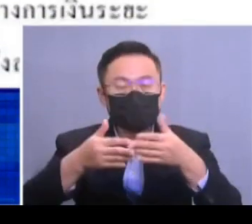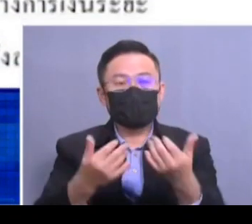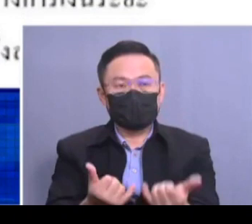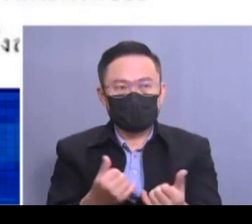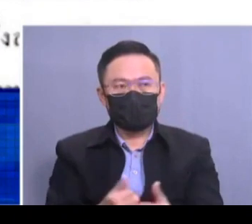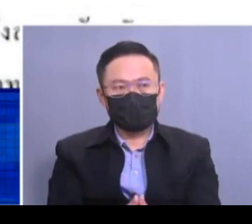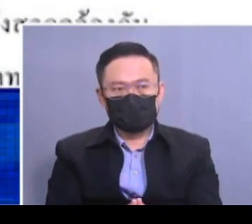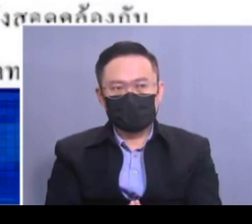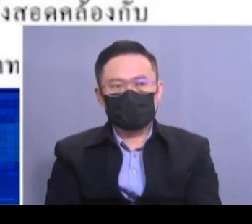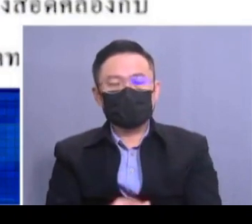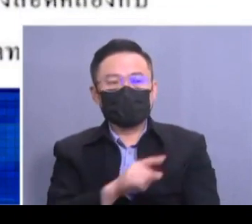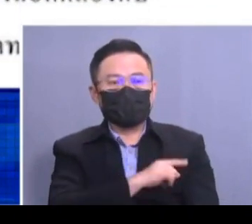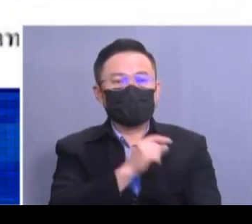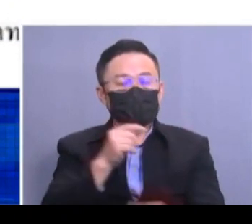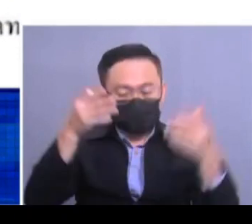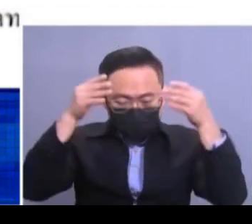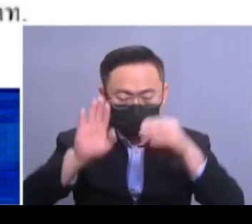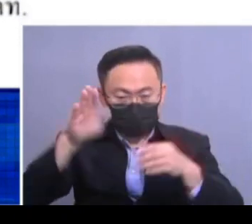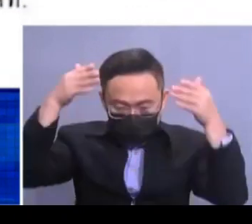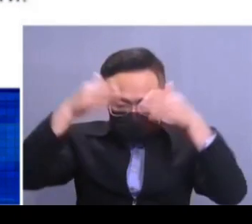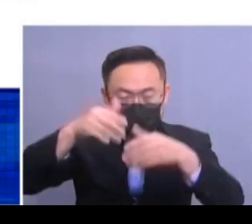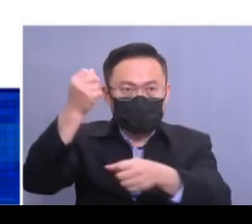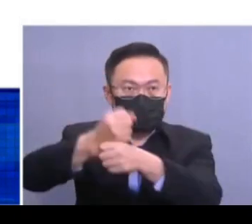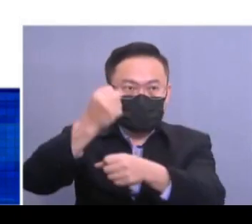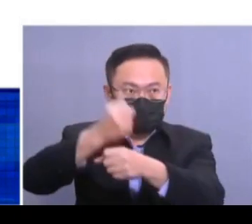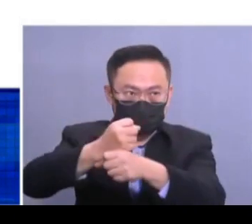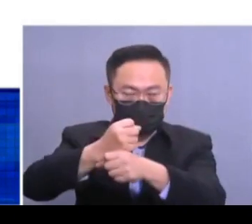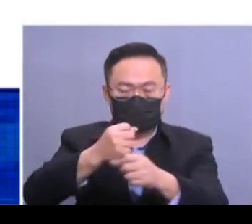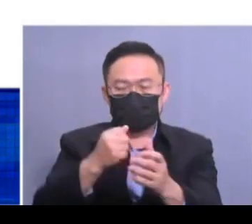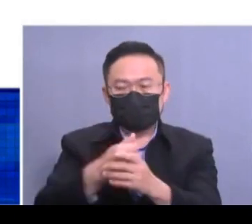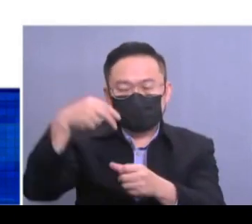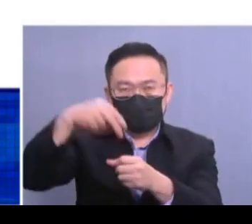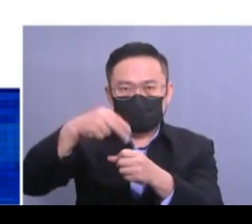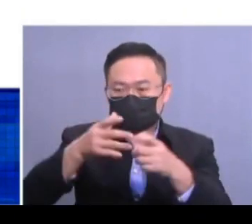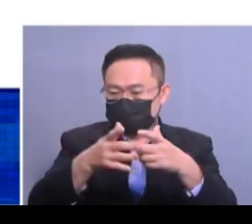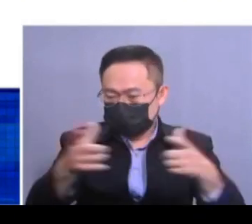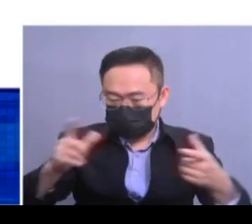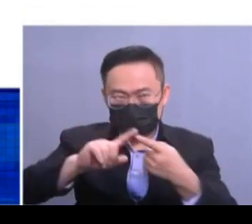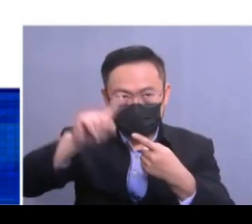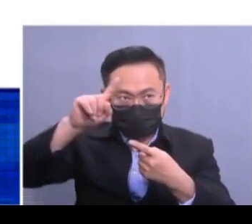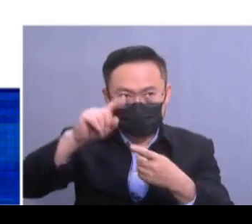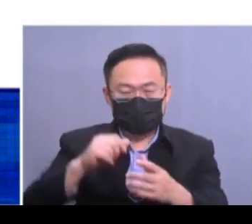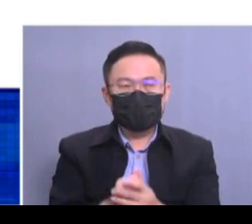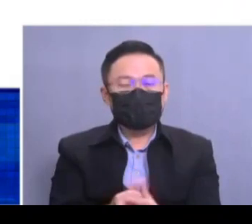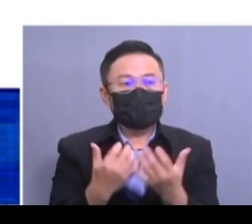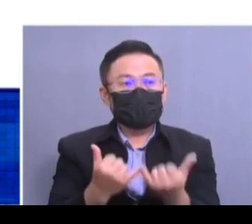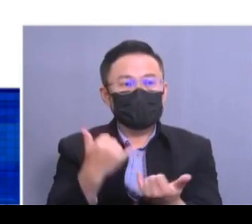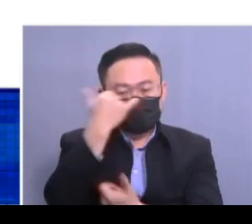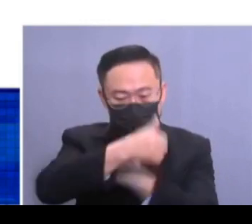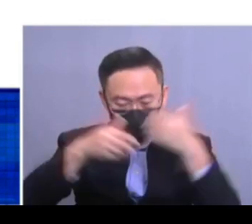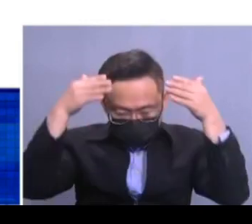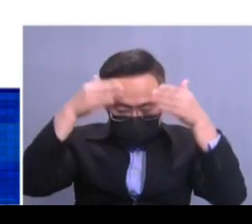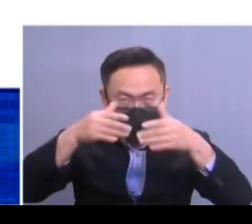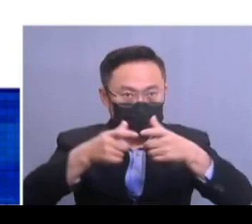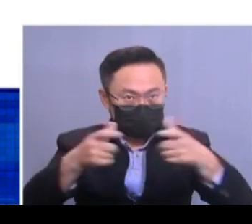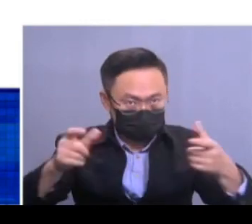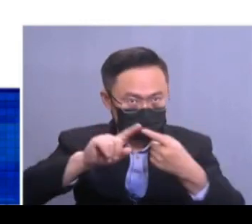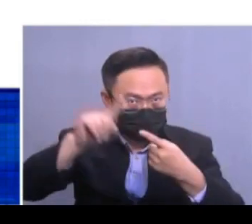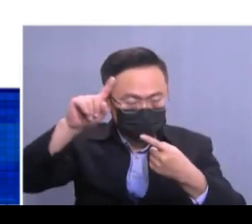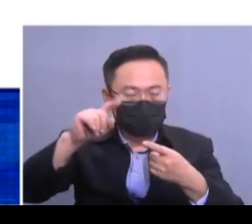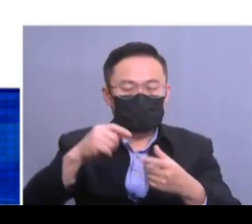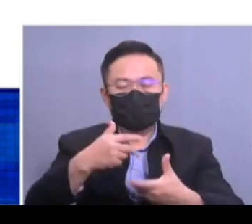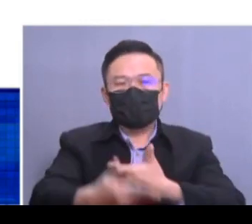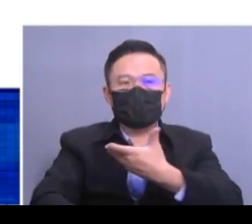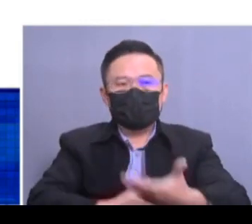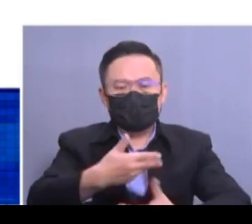ซึ่งก็เป็นผู้ผลิตปิโตรเคมีรายใหญ่ของสาธารณรัฐอินโดนีเซียอันเป็นตลาดปิโตรเคมีที่ใหญ่ที่สุดและมีแนวโน้ม